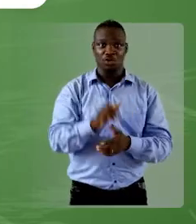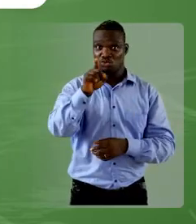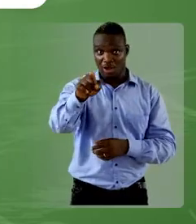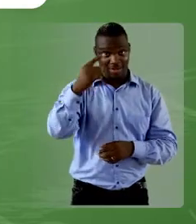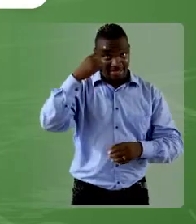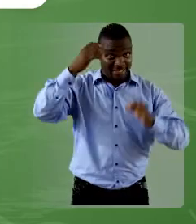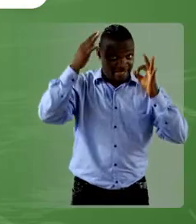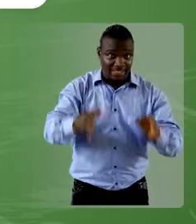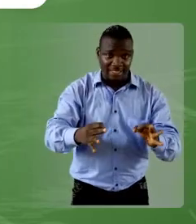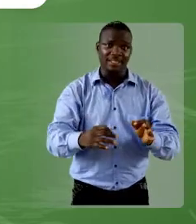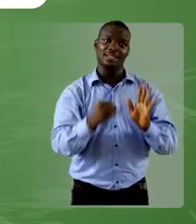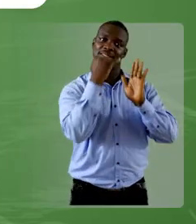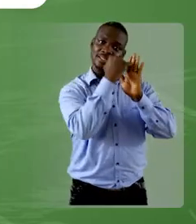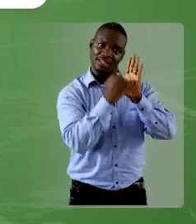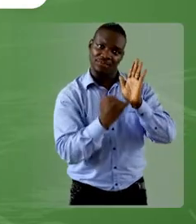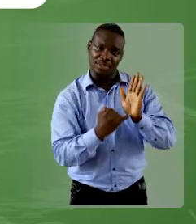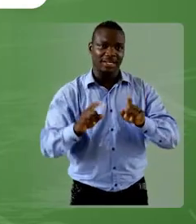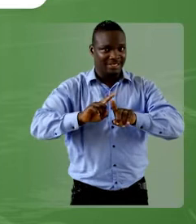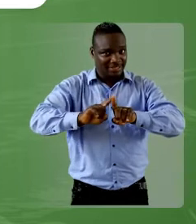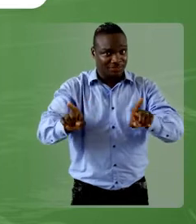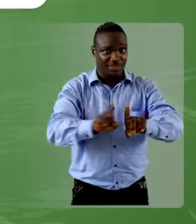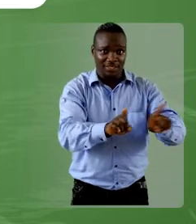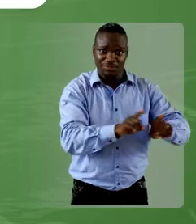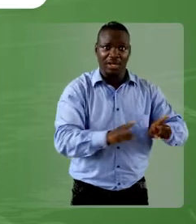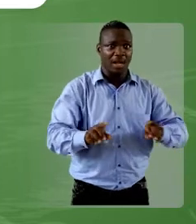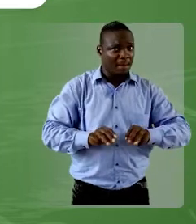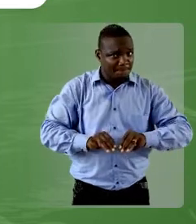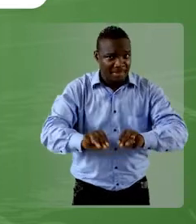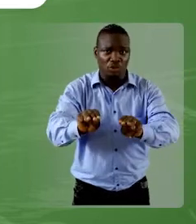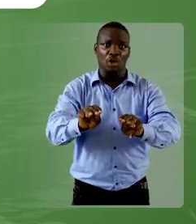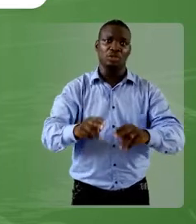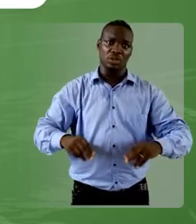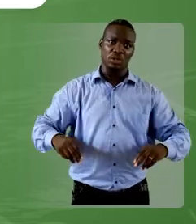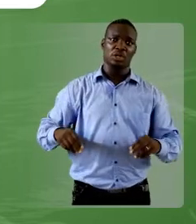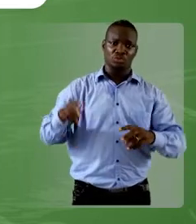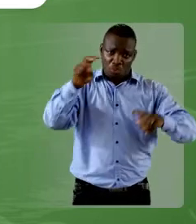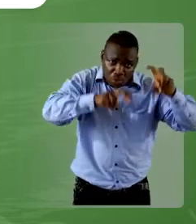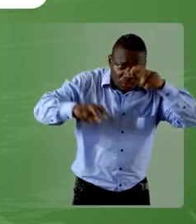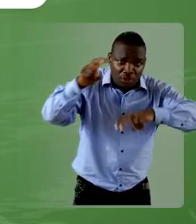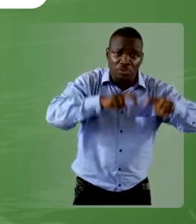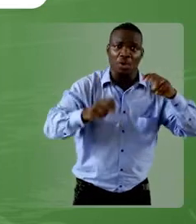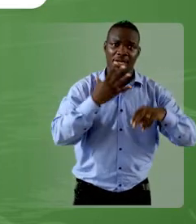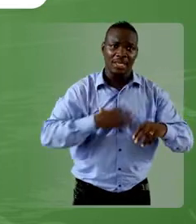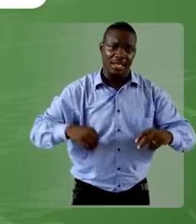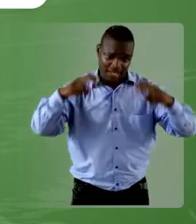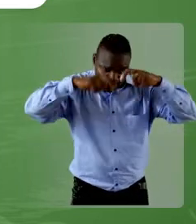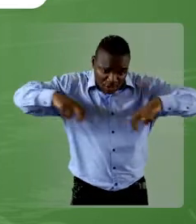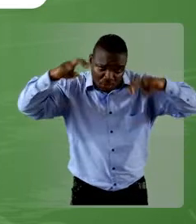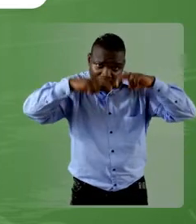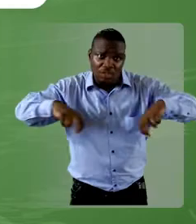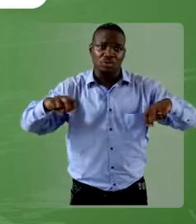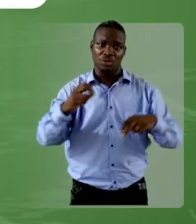alors d'identifier les différentes méthodes de prospection et d'exploitation, puis d'en